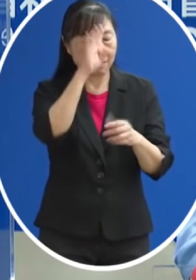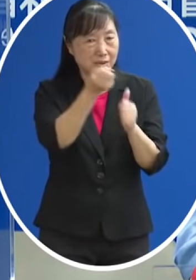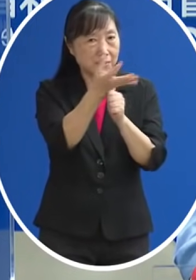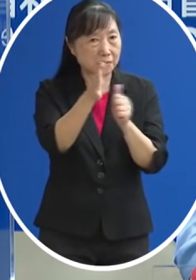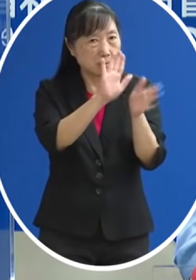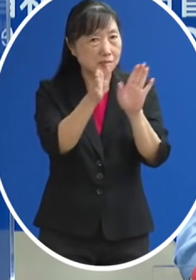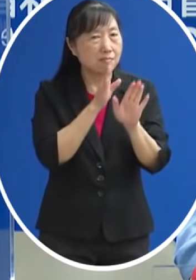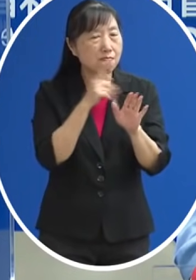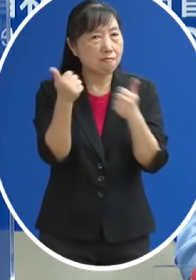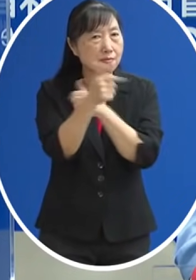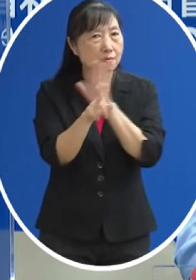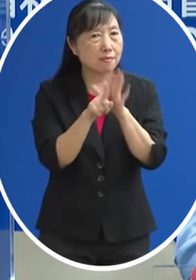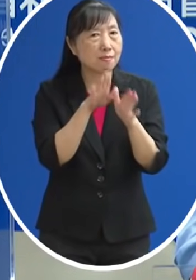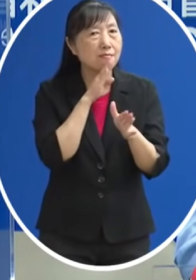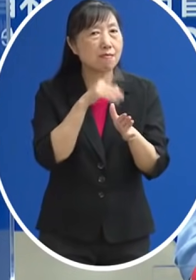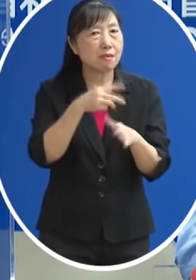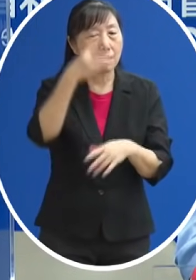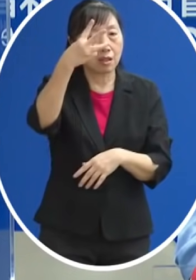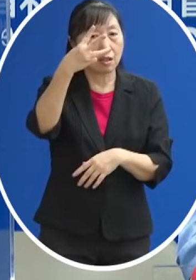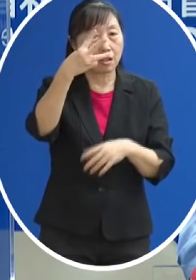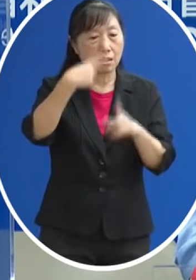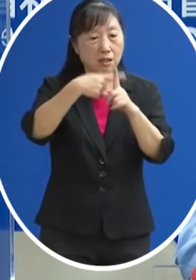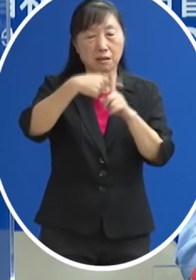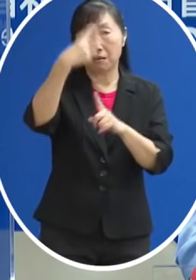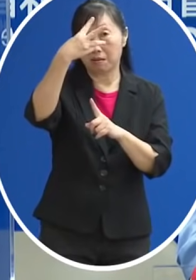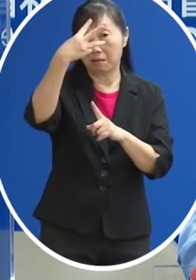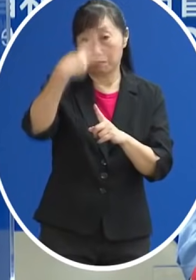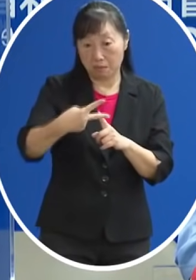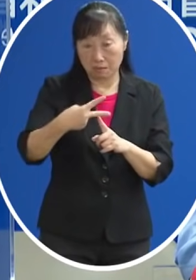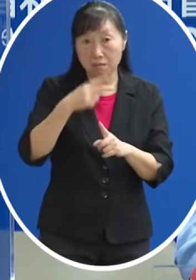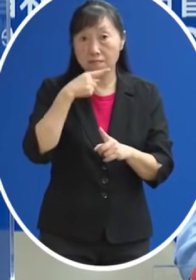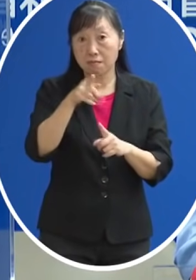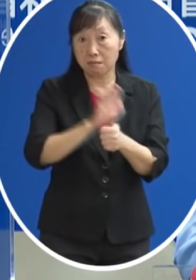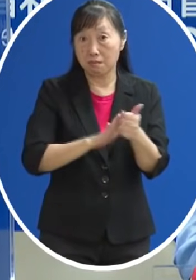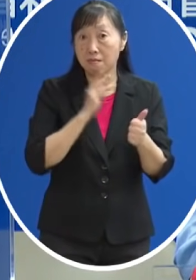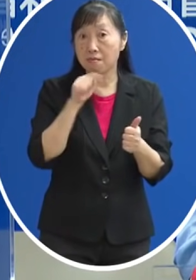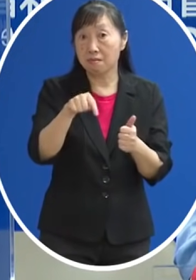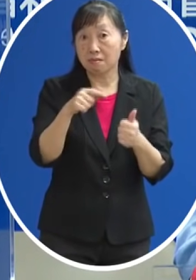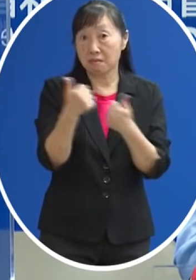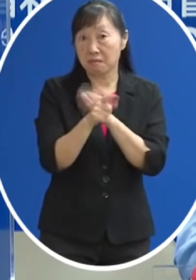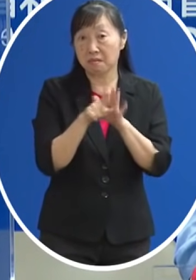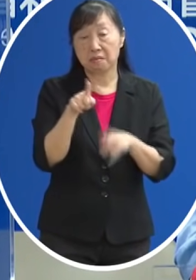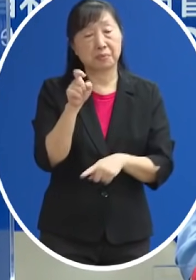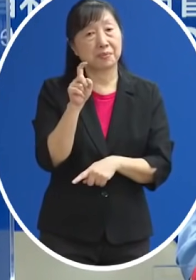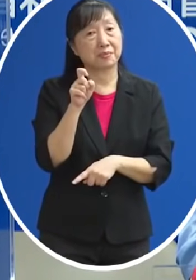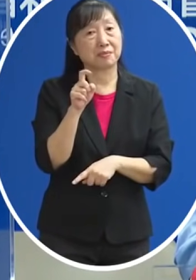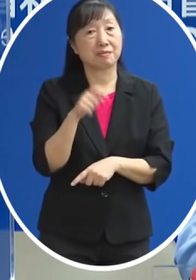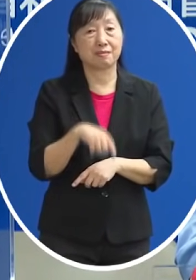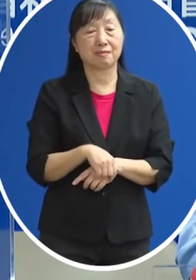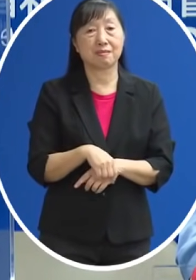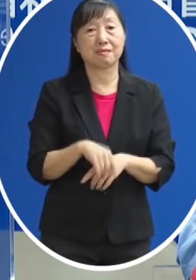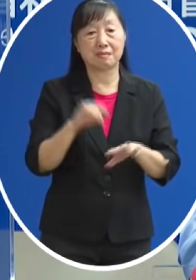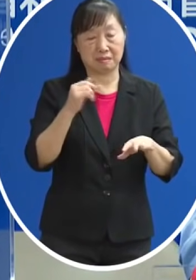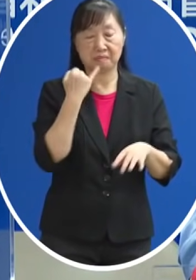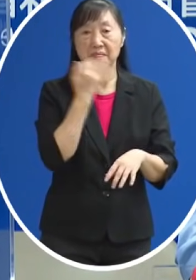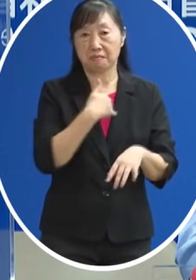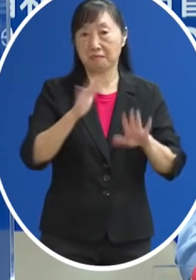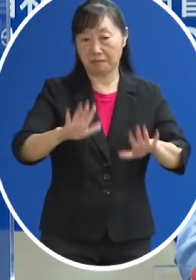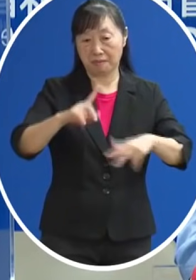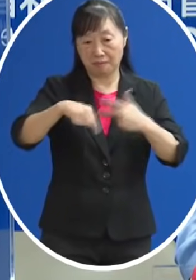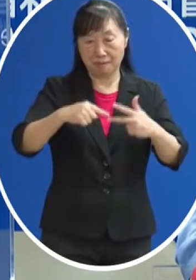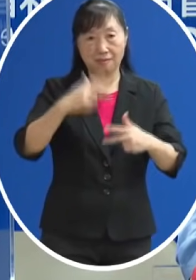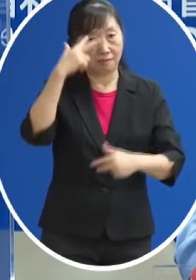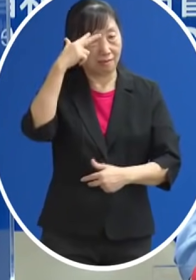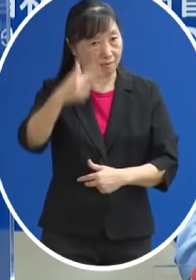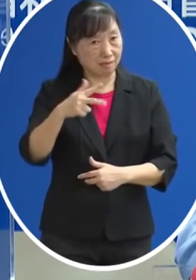有办法代表三级降到二级以后的影响，有影响可能在这个礼拜下礼